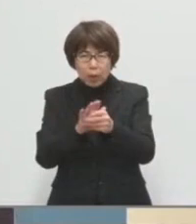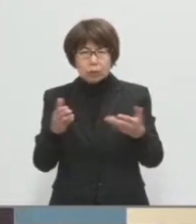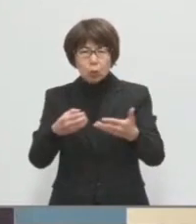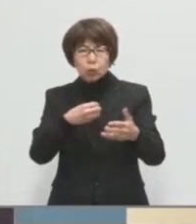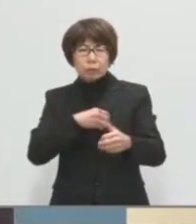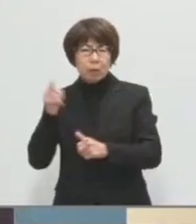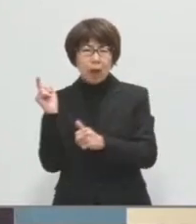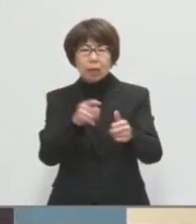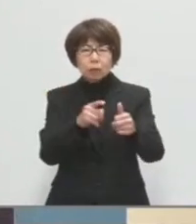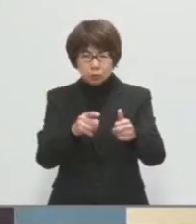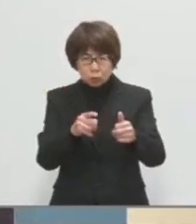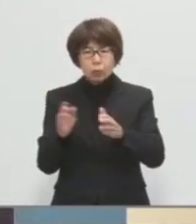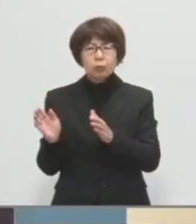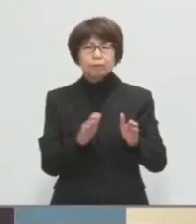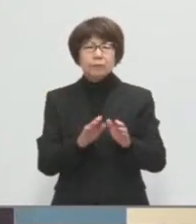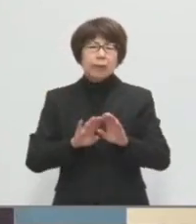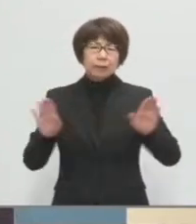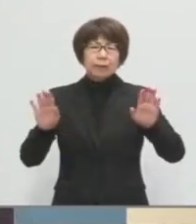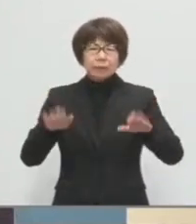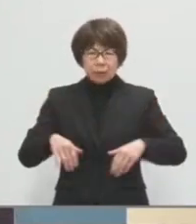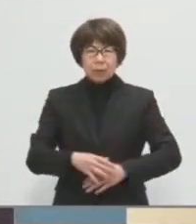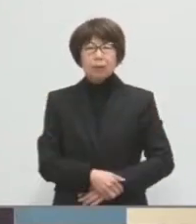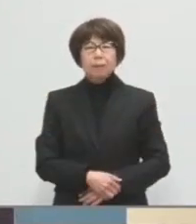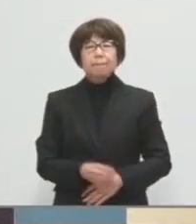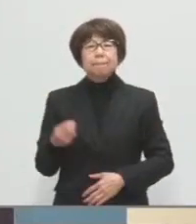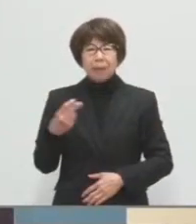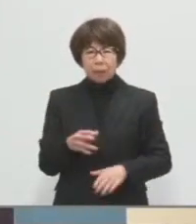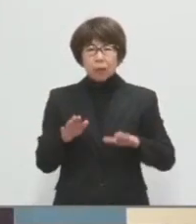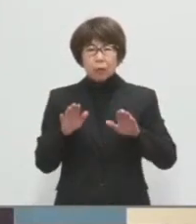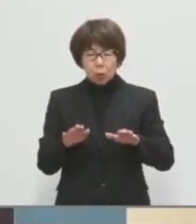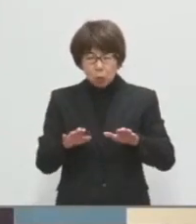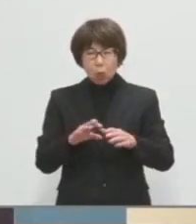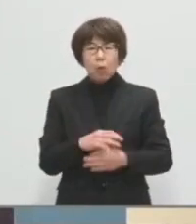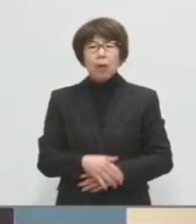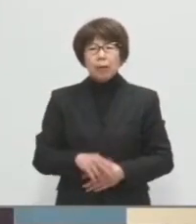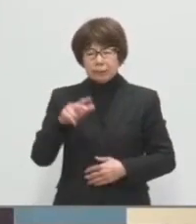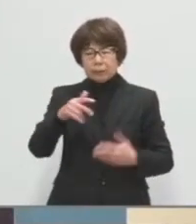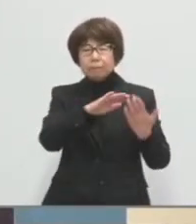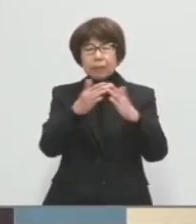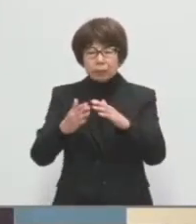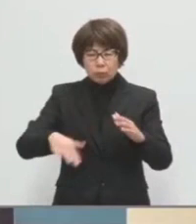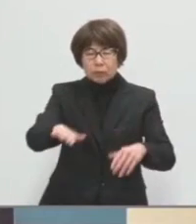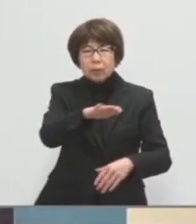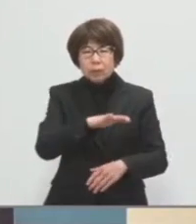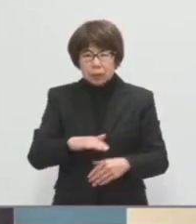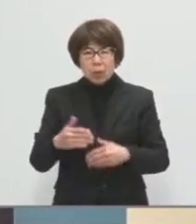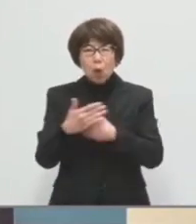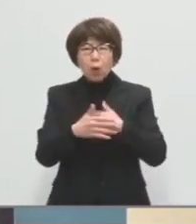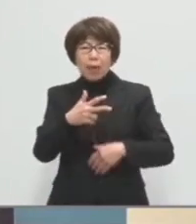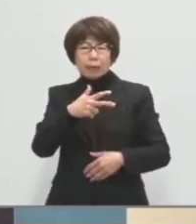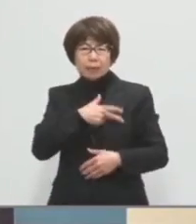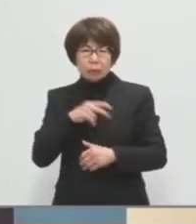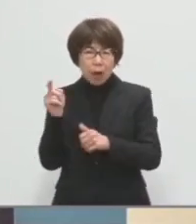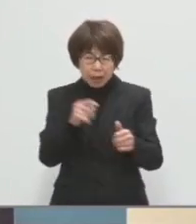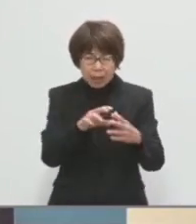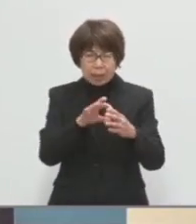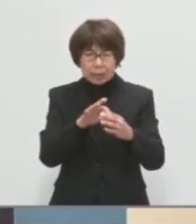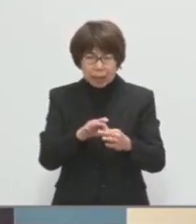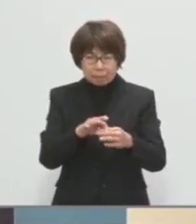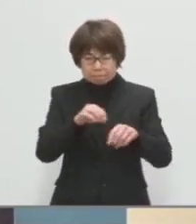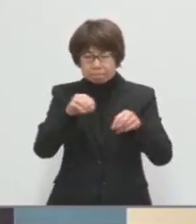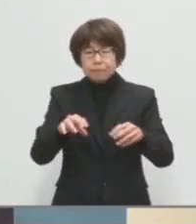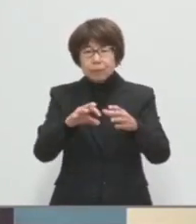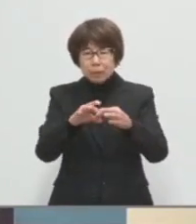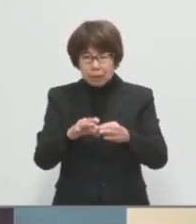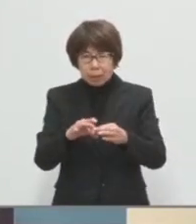に取り掛かりましたまた本日付で市町の皆様に保健師の派遣覚書に基づく